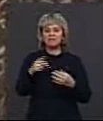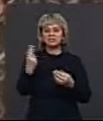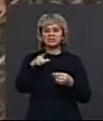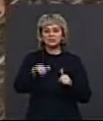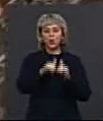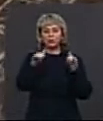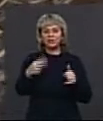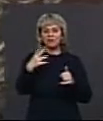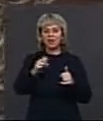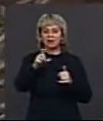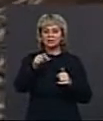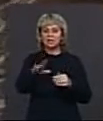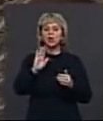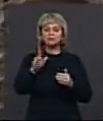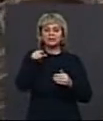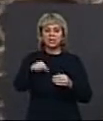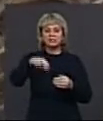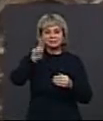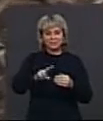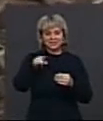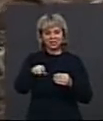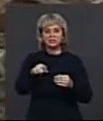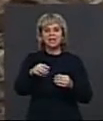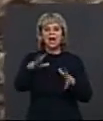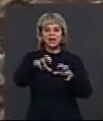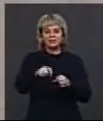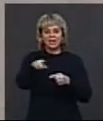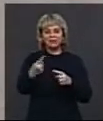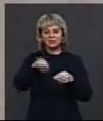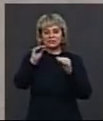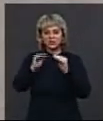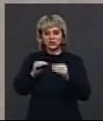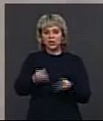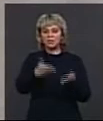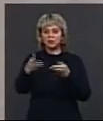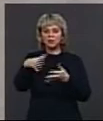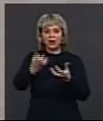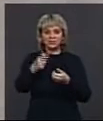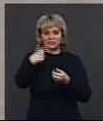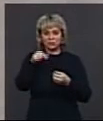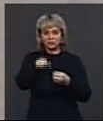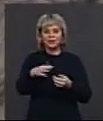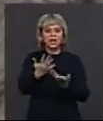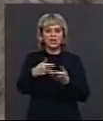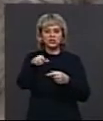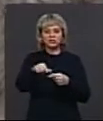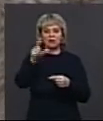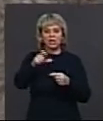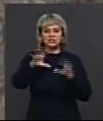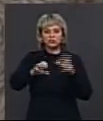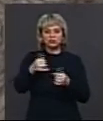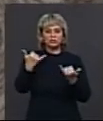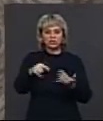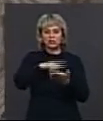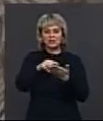цифра выросла вдвое, предполагают специалисты. Отлавливать, содержать и пристраивать в добрые руки такое количество четвероногих